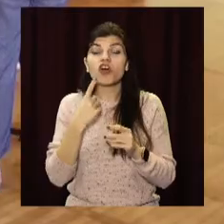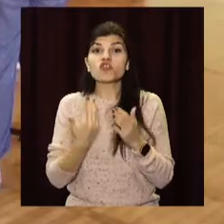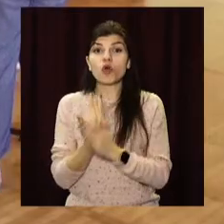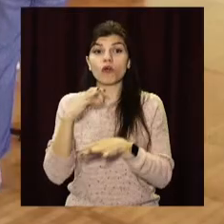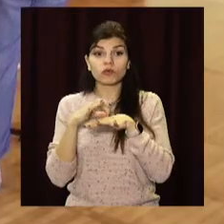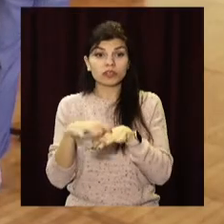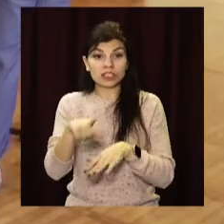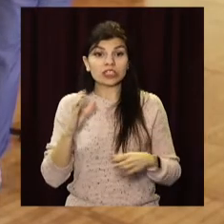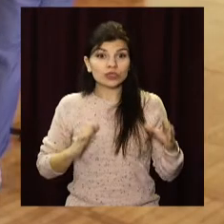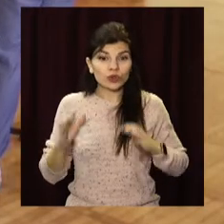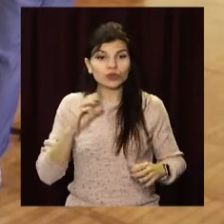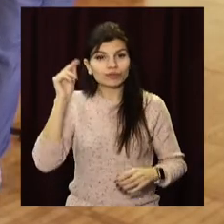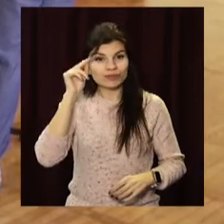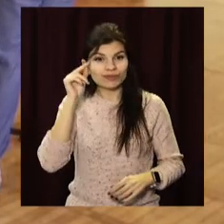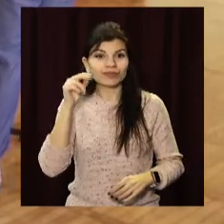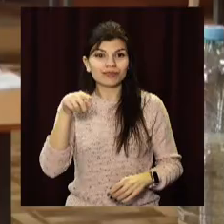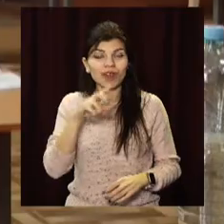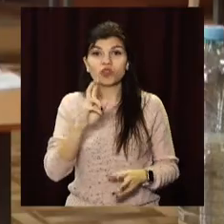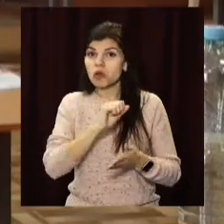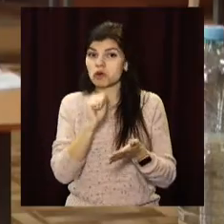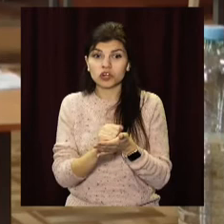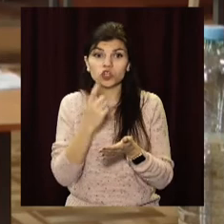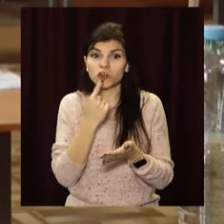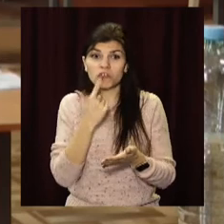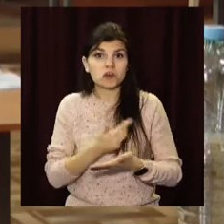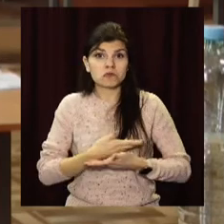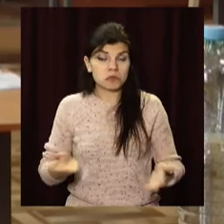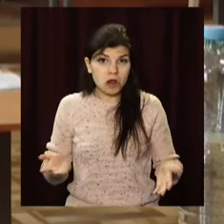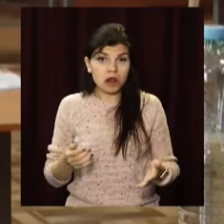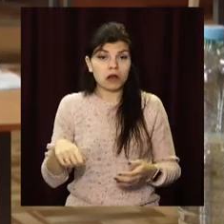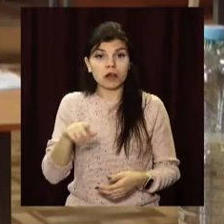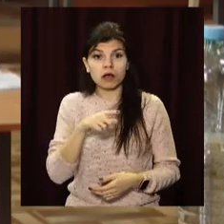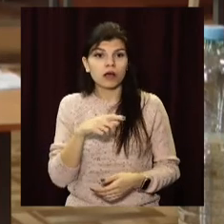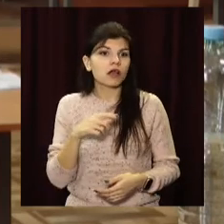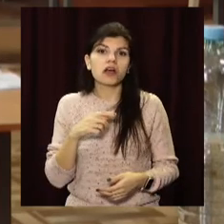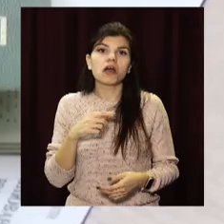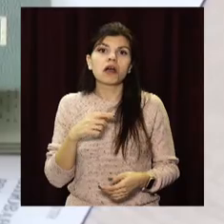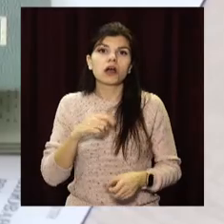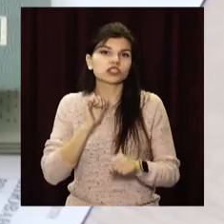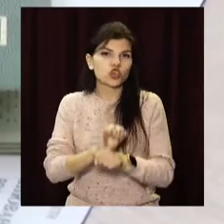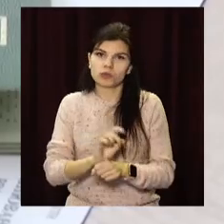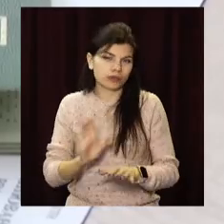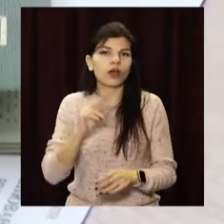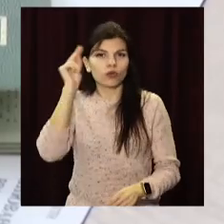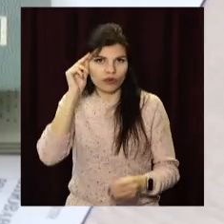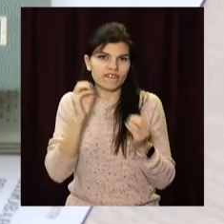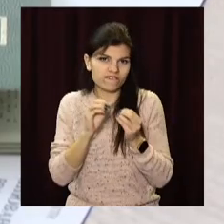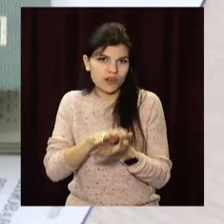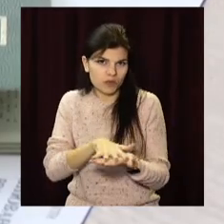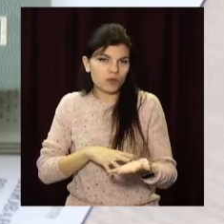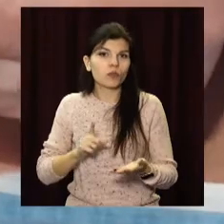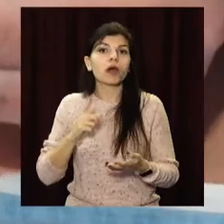фахівці. Студенти із жагою до знань відсутність дипломів із червоними написами на обгорці аж ніяк не зупинить. А відзнаки студентів